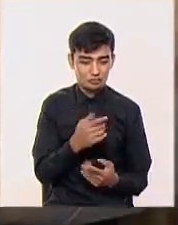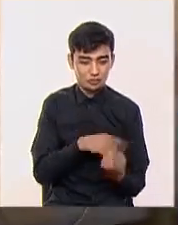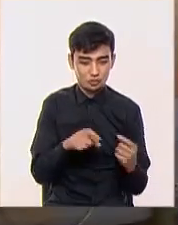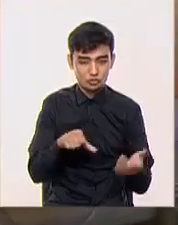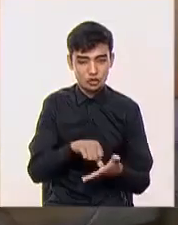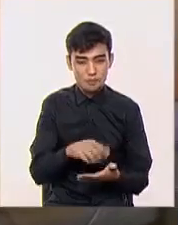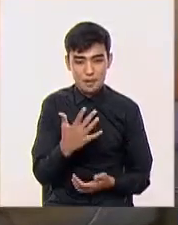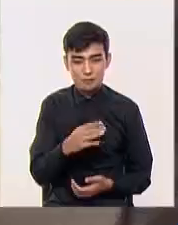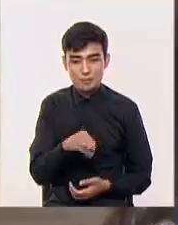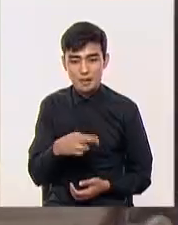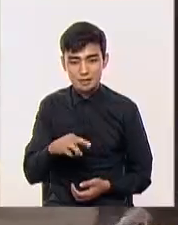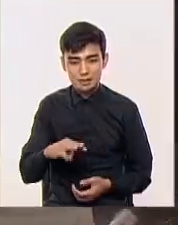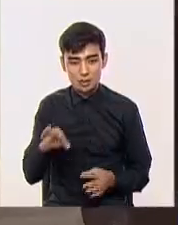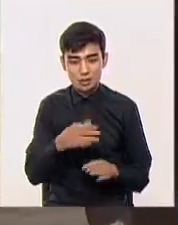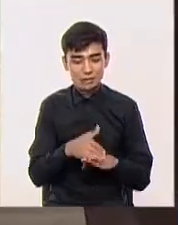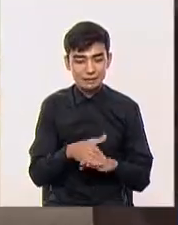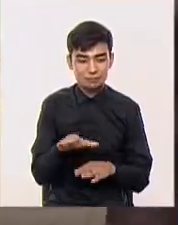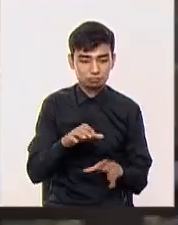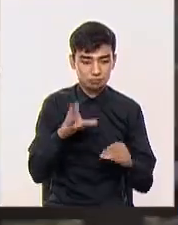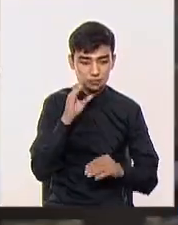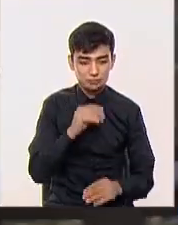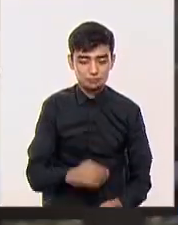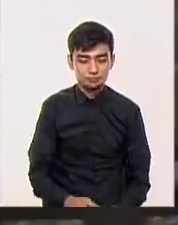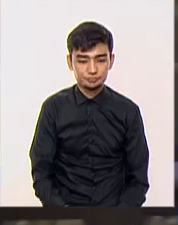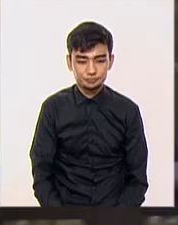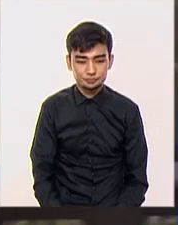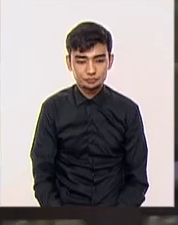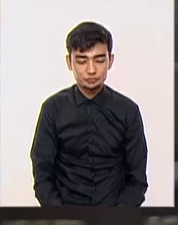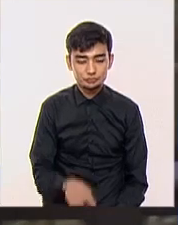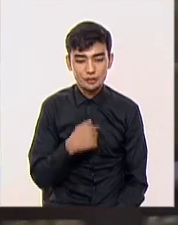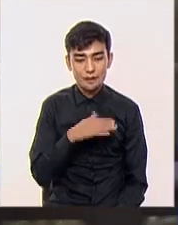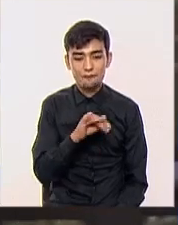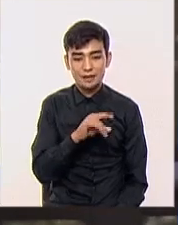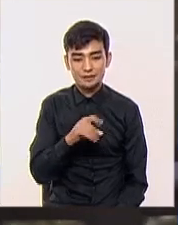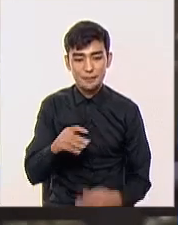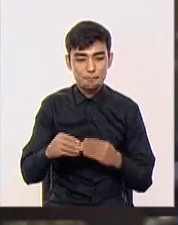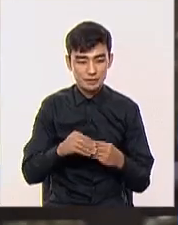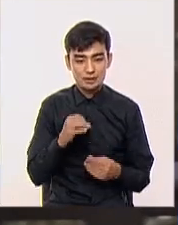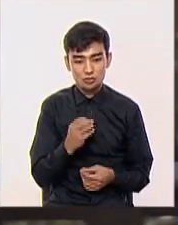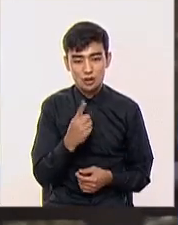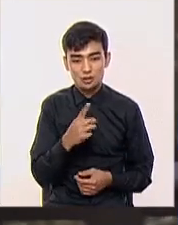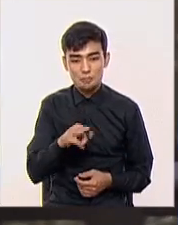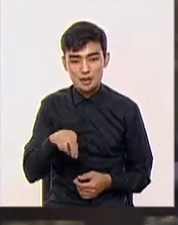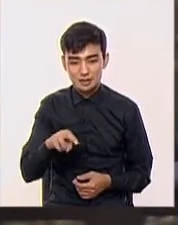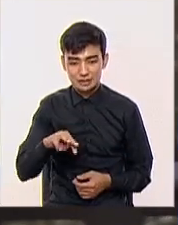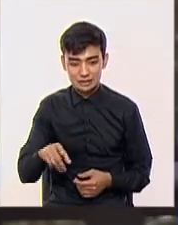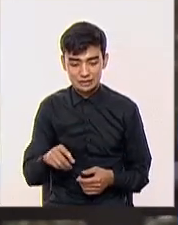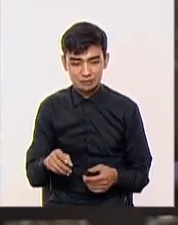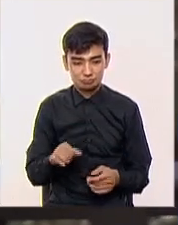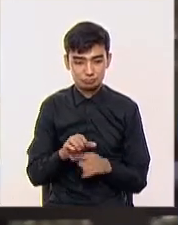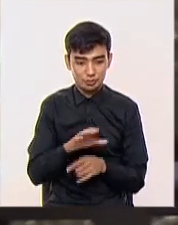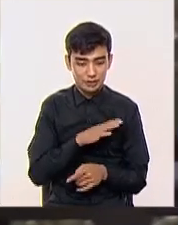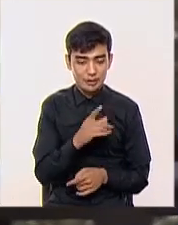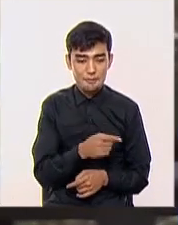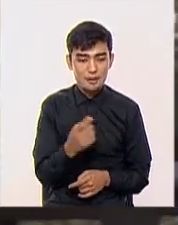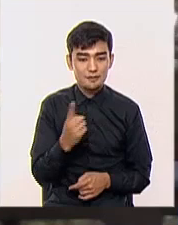миллиард теңгеден астам жеңілдетілген несие рәсімдеген. Біз визамен бірлесе отырып, тағы 1 миллиард теңге бөліп отырмыз. Бұл қаржы